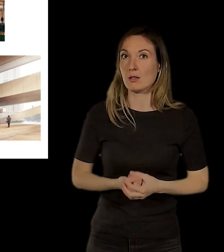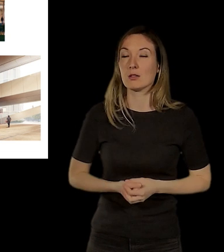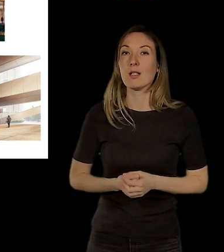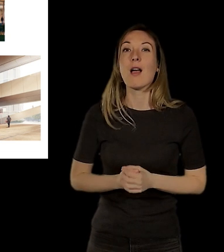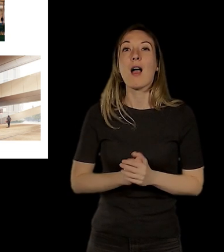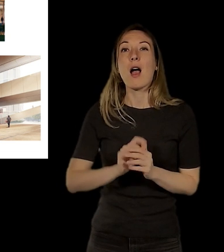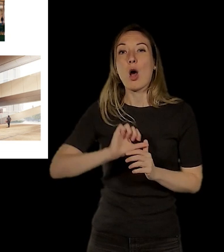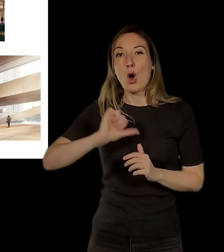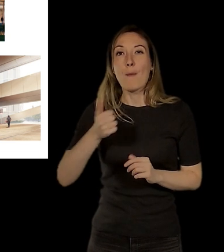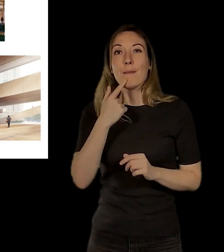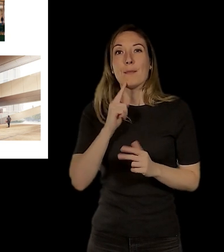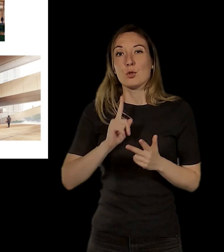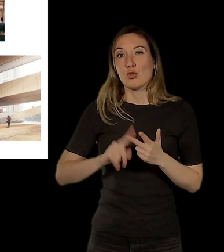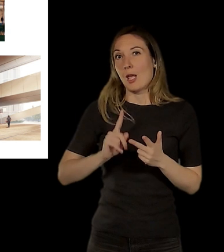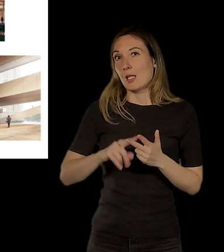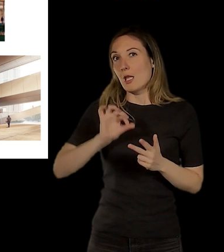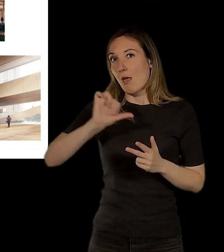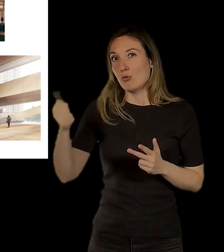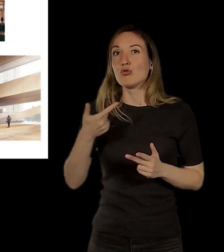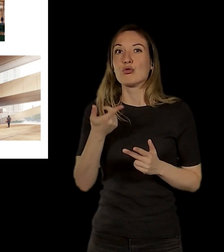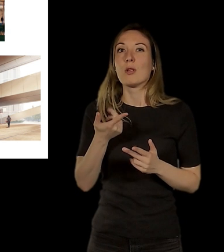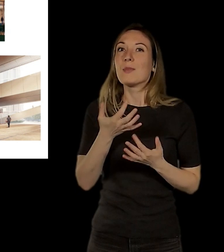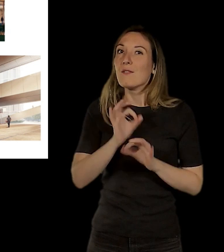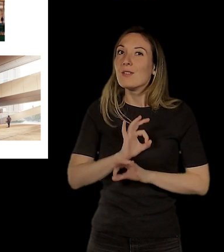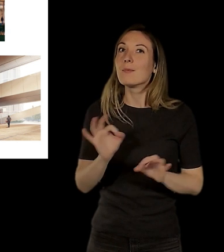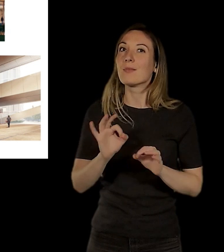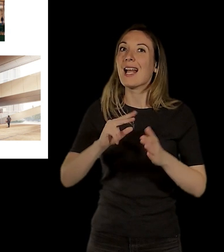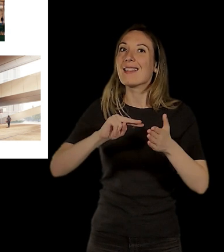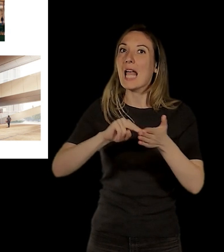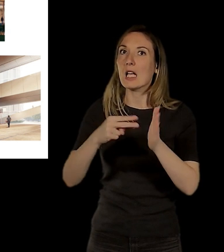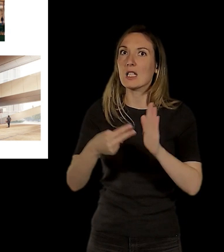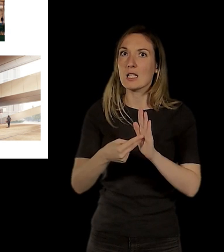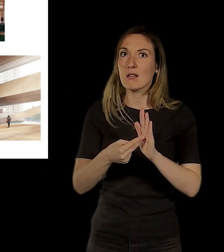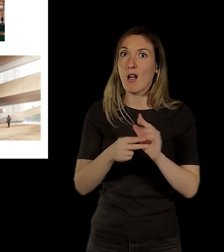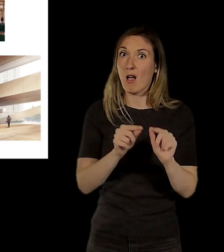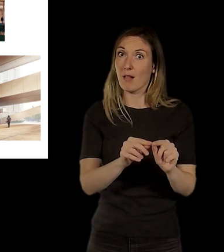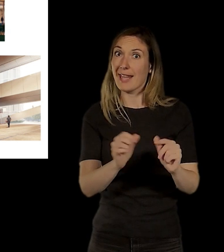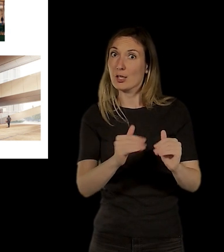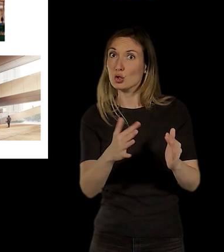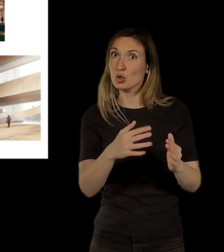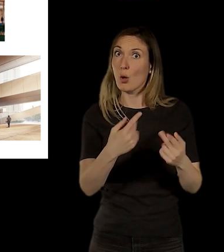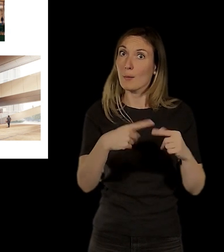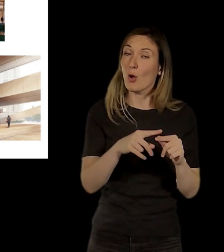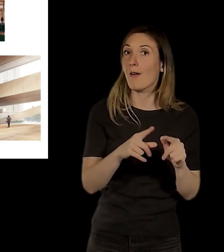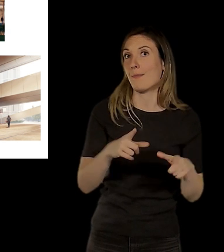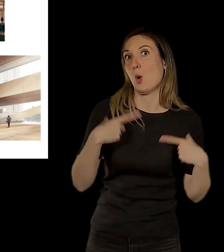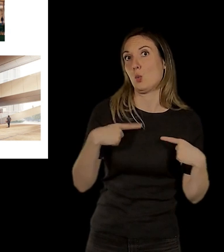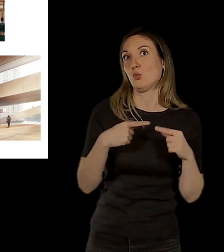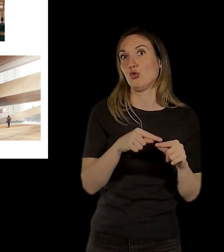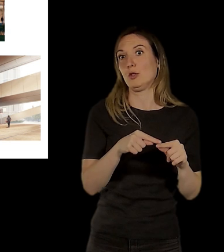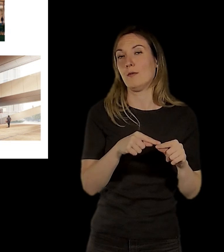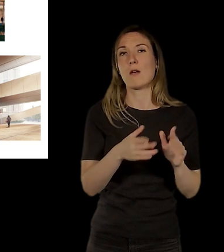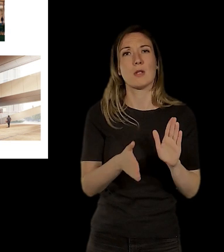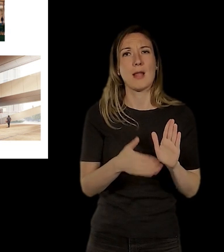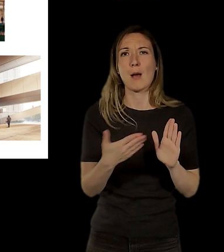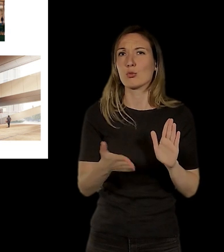typ je využití některých technických zázemí na malé nízkoprahové funkce, jako může